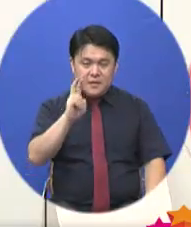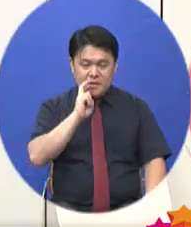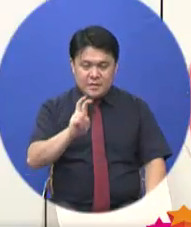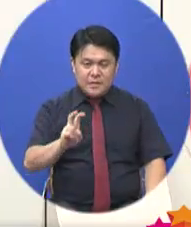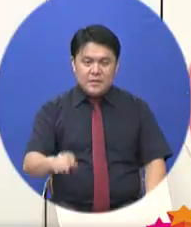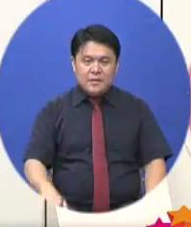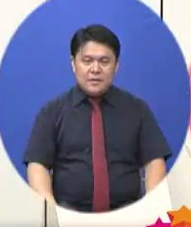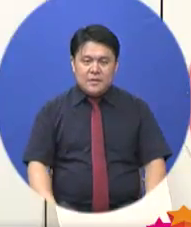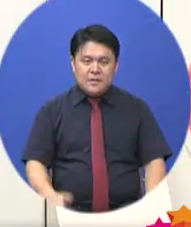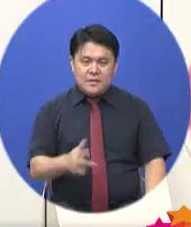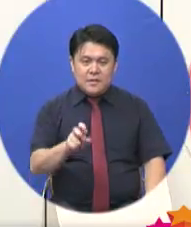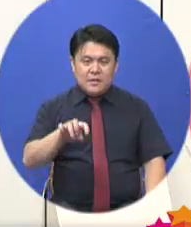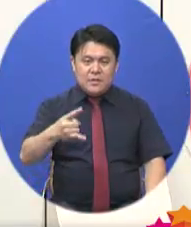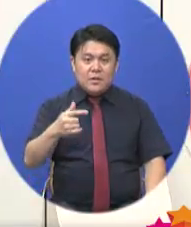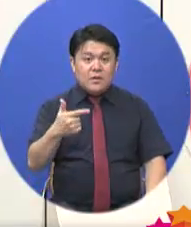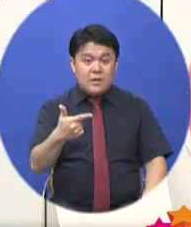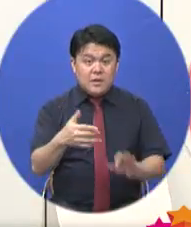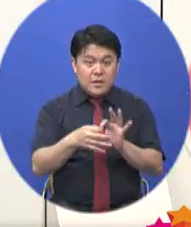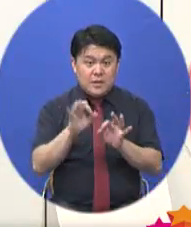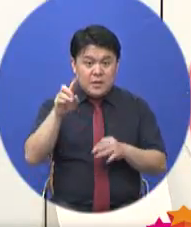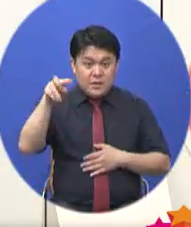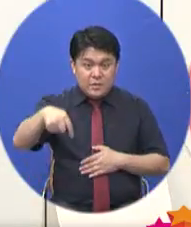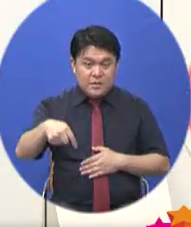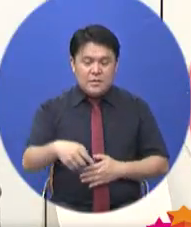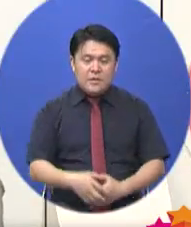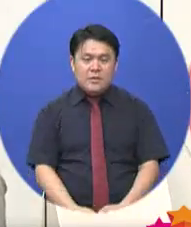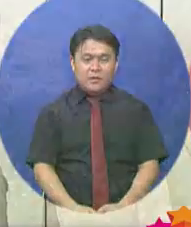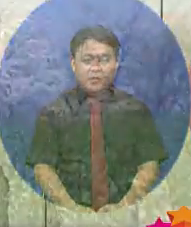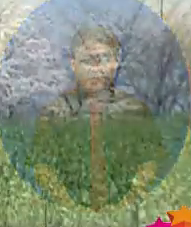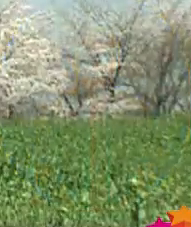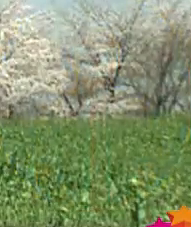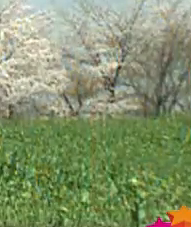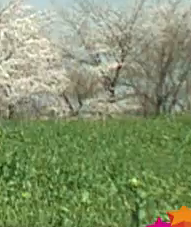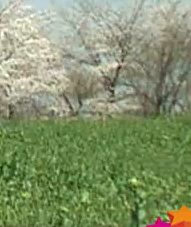김인섭님이 부릅니다. 남원의 애수.